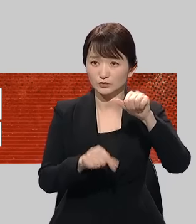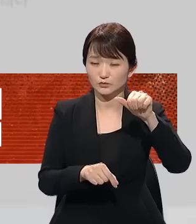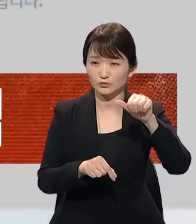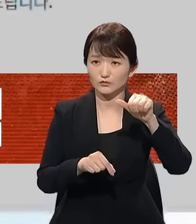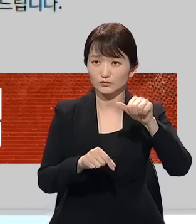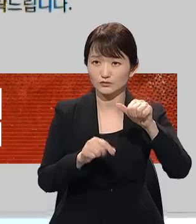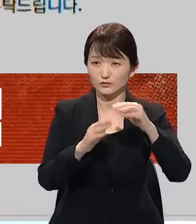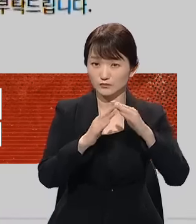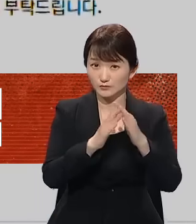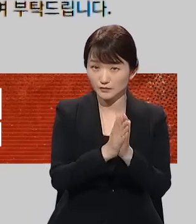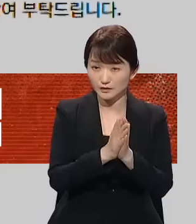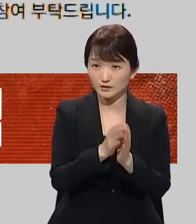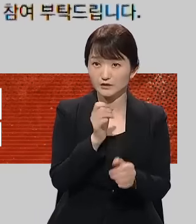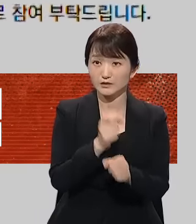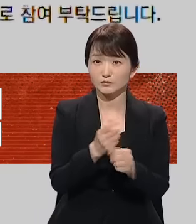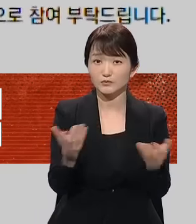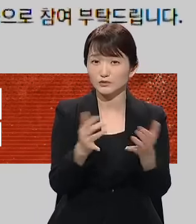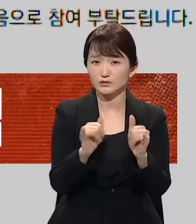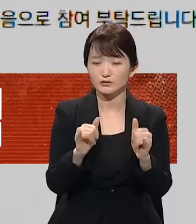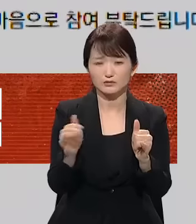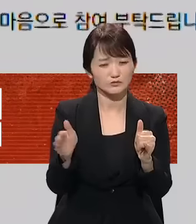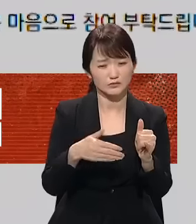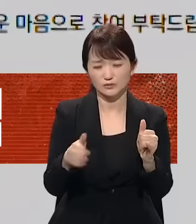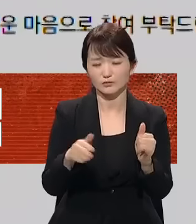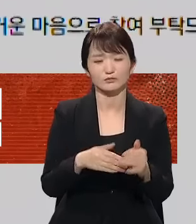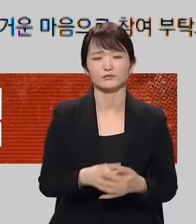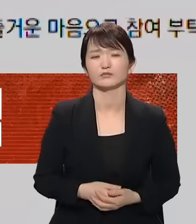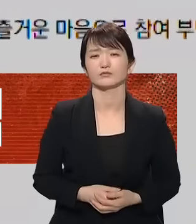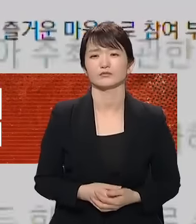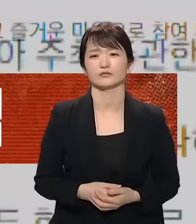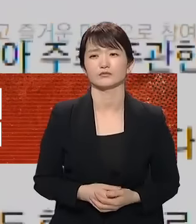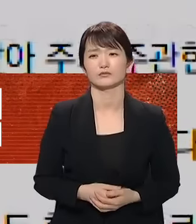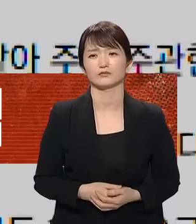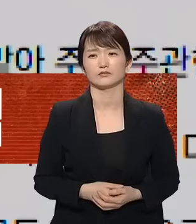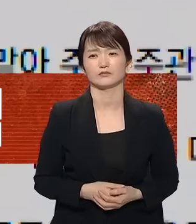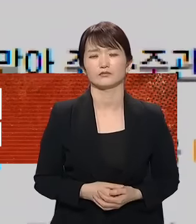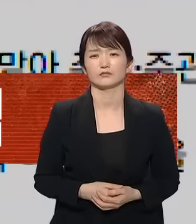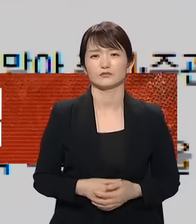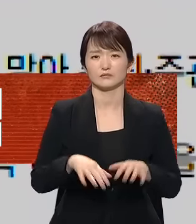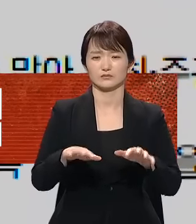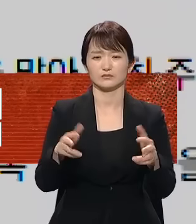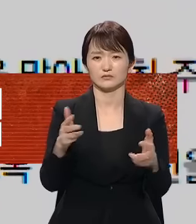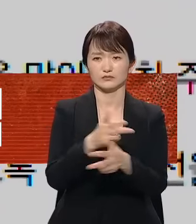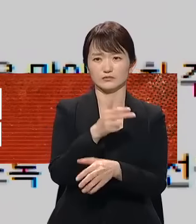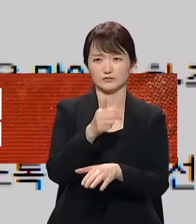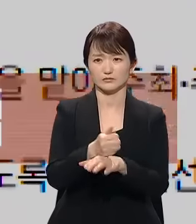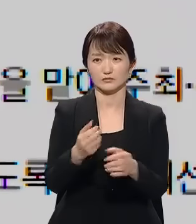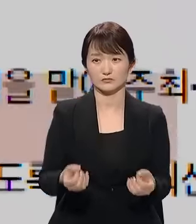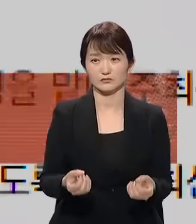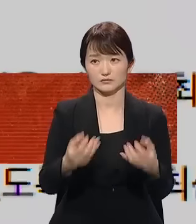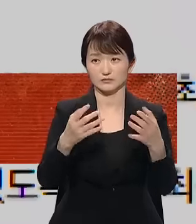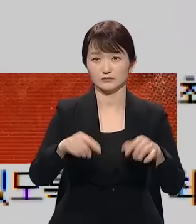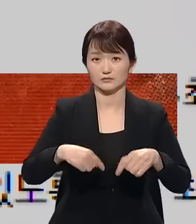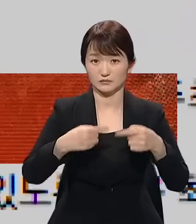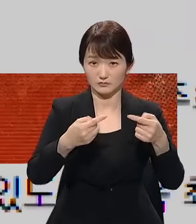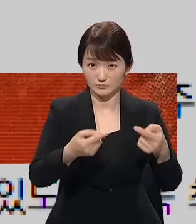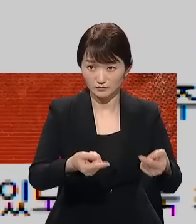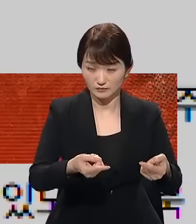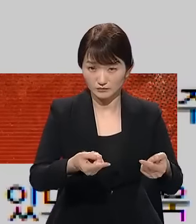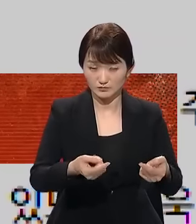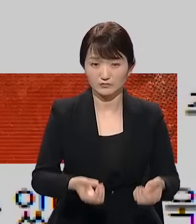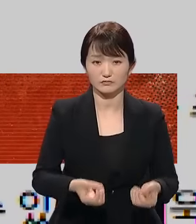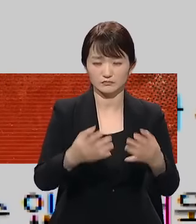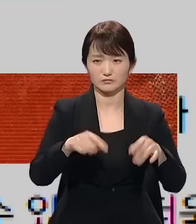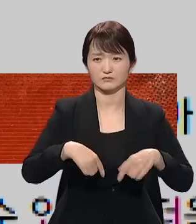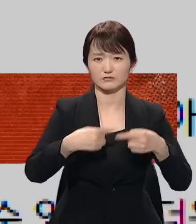근데 이미 직원들이 아무도 없대요. 그래서 사실상 폐업 상태로 하고 이번 주말에도 행사나 참여를 하기로 했다라고 하는데 그 행사